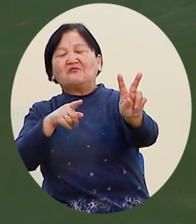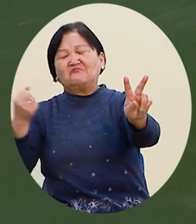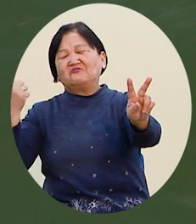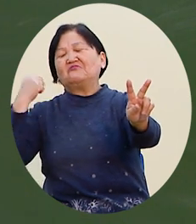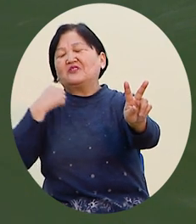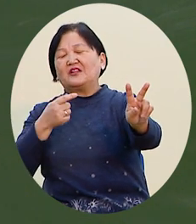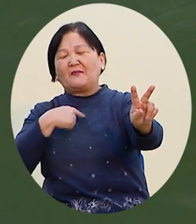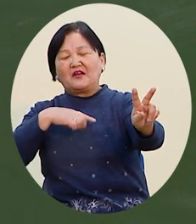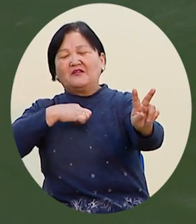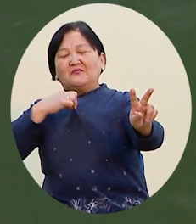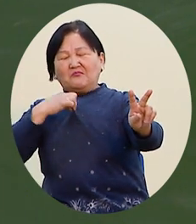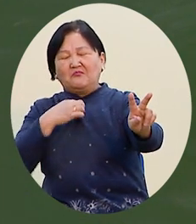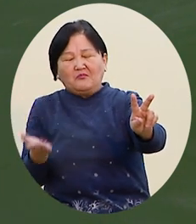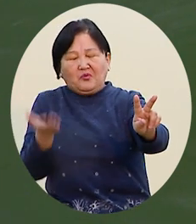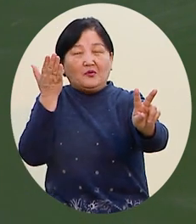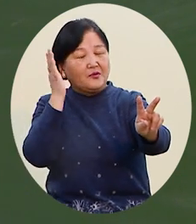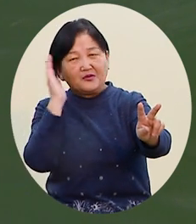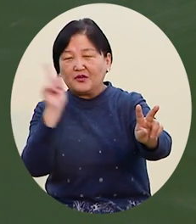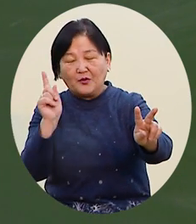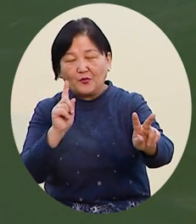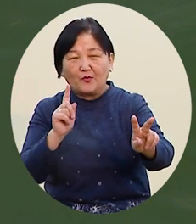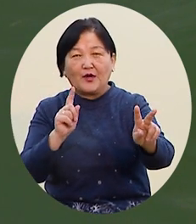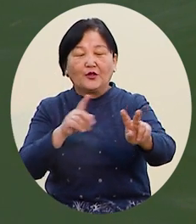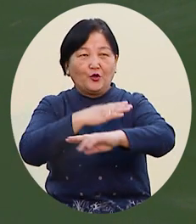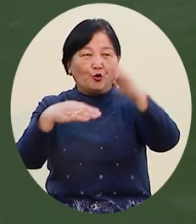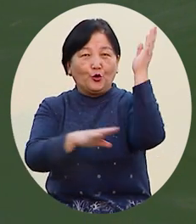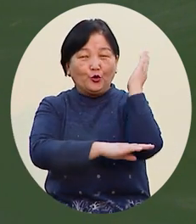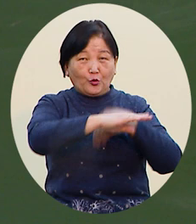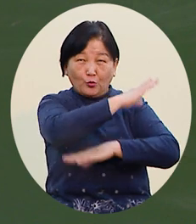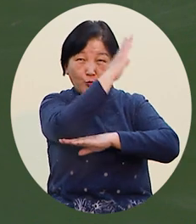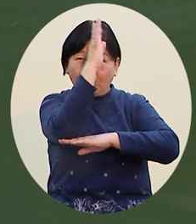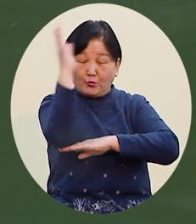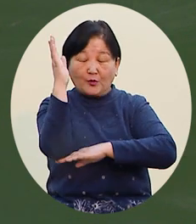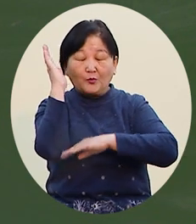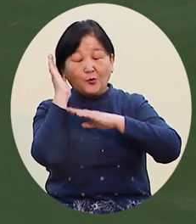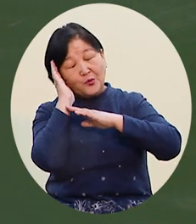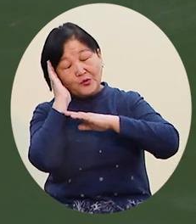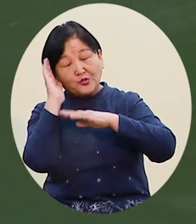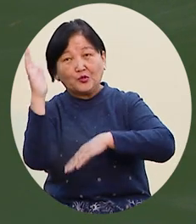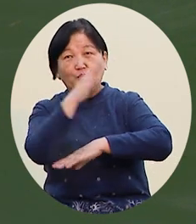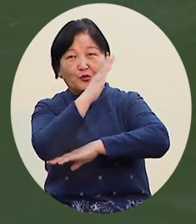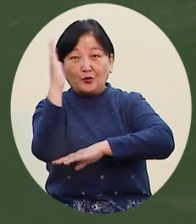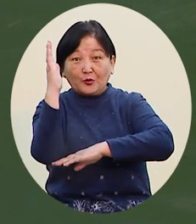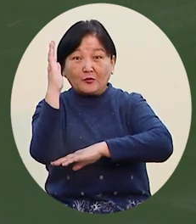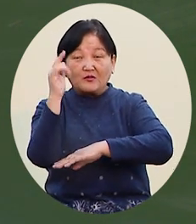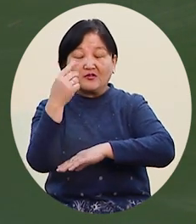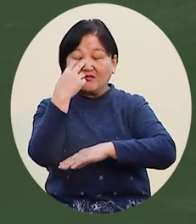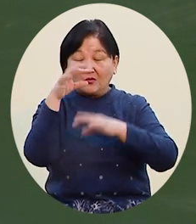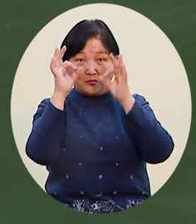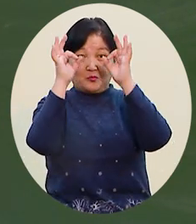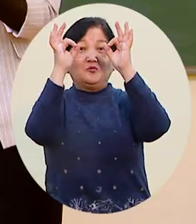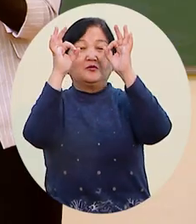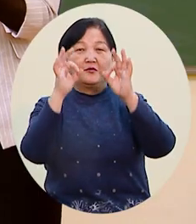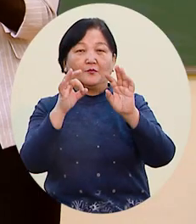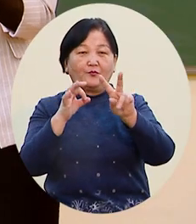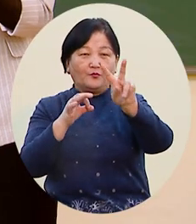гэж үүрэглэж нүдэ нухан үд болтол унтаад өдөр дундын үйсээр өндийж нэг харахта